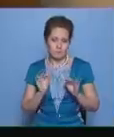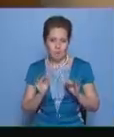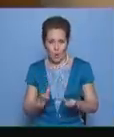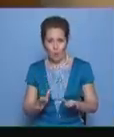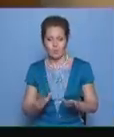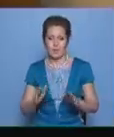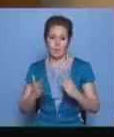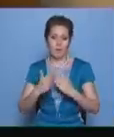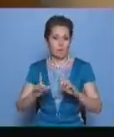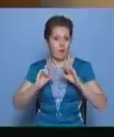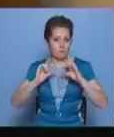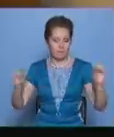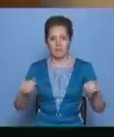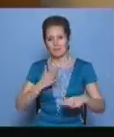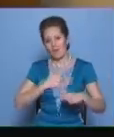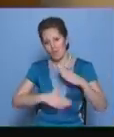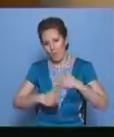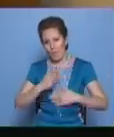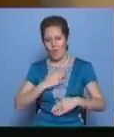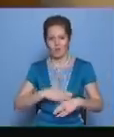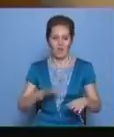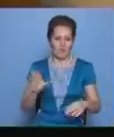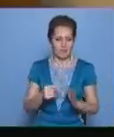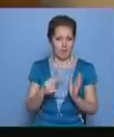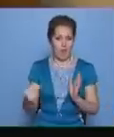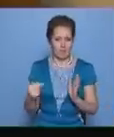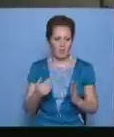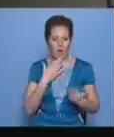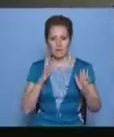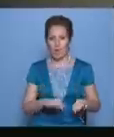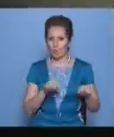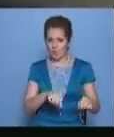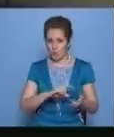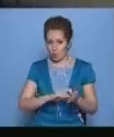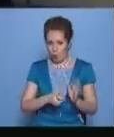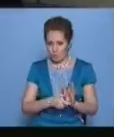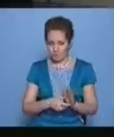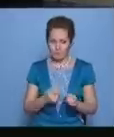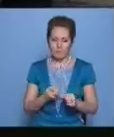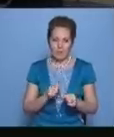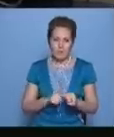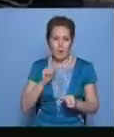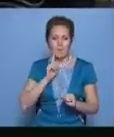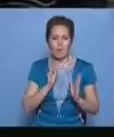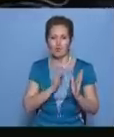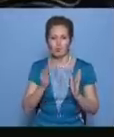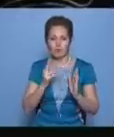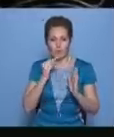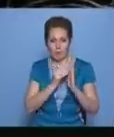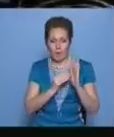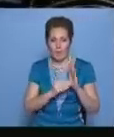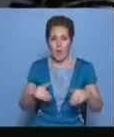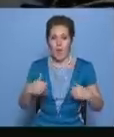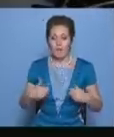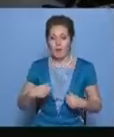домам разъезжаемся, уже довольны, и весь негатив у нас остается в этой комнате. Это лишь промежуточные данные, эффект. Единственные в России